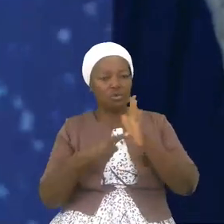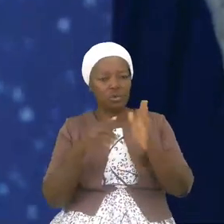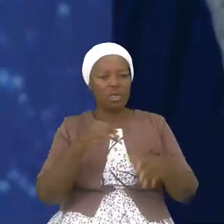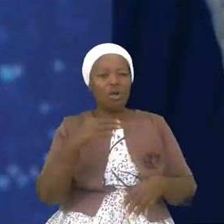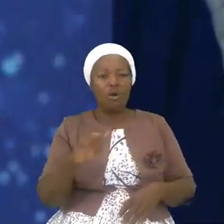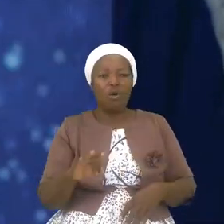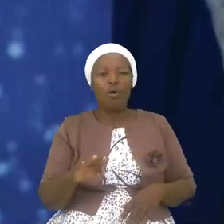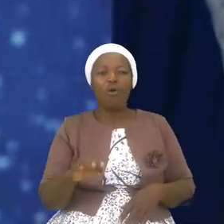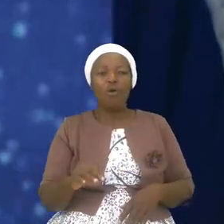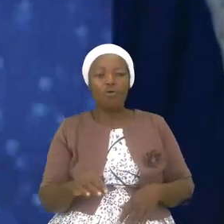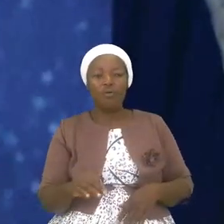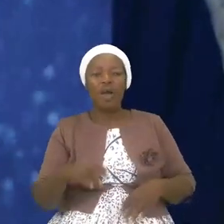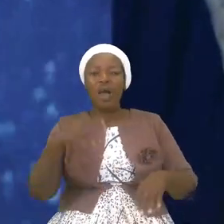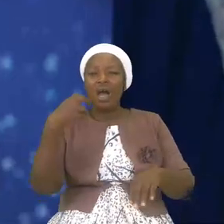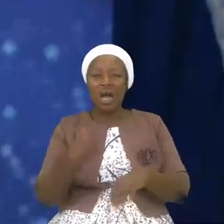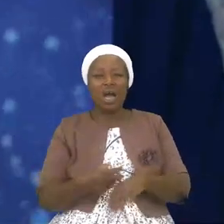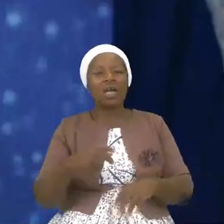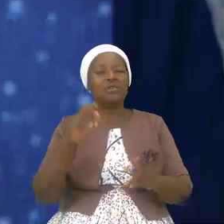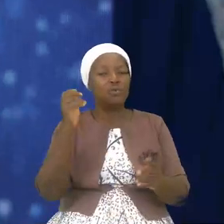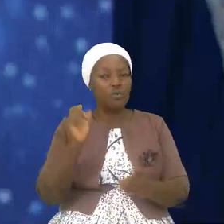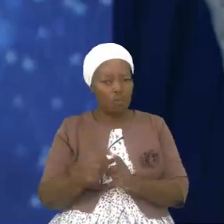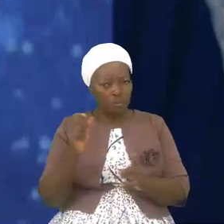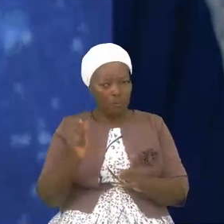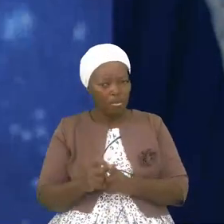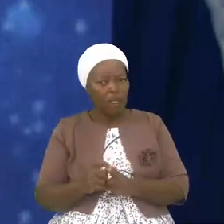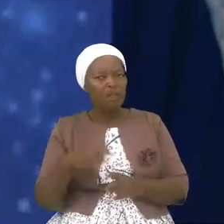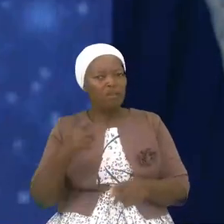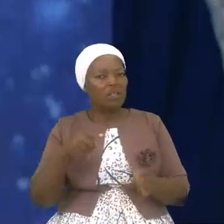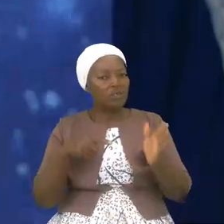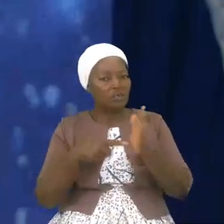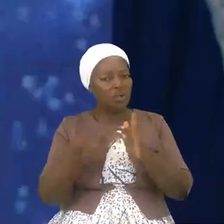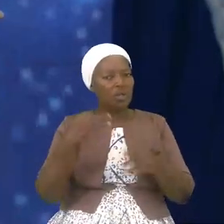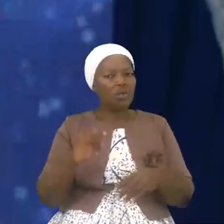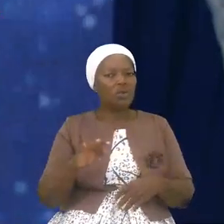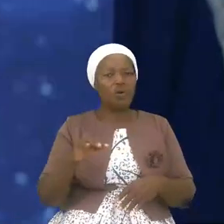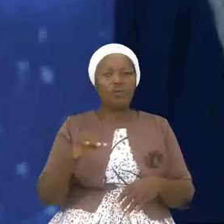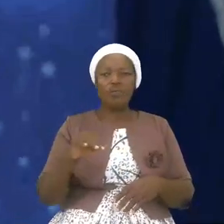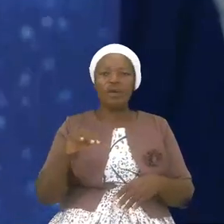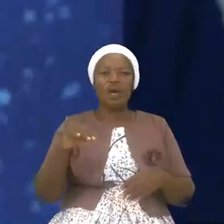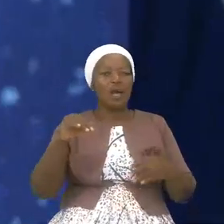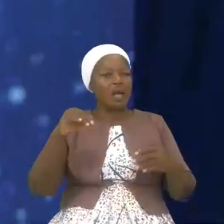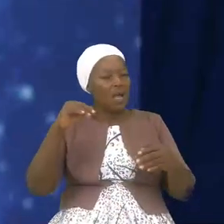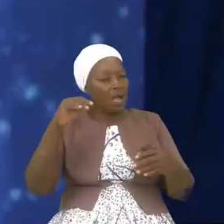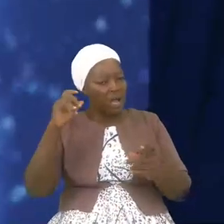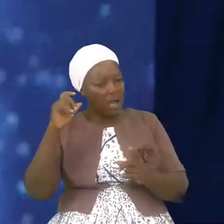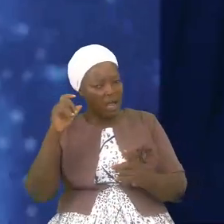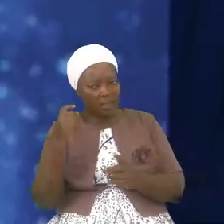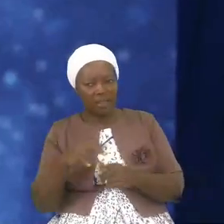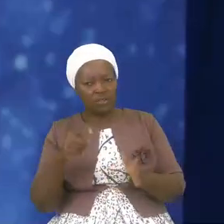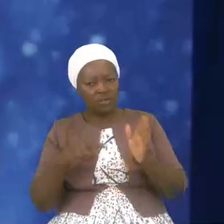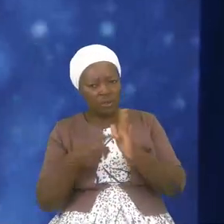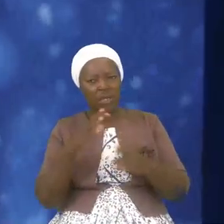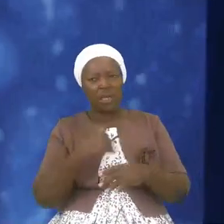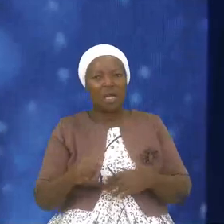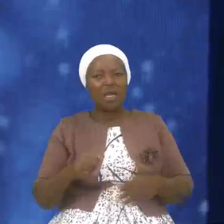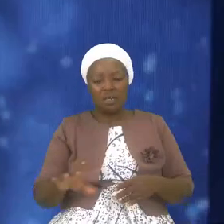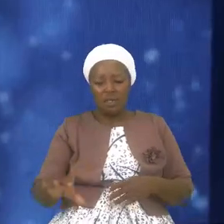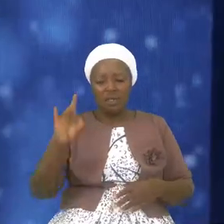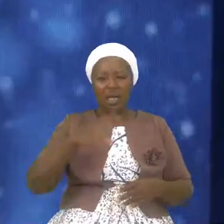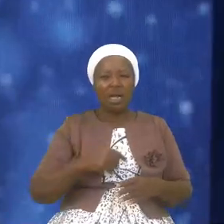les énigmes et de résoudre les questions difficiles, de résoudre, de découvrir, de